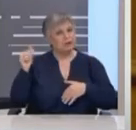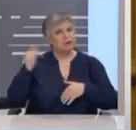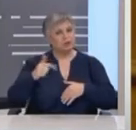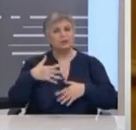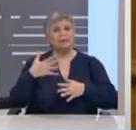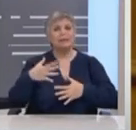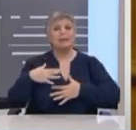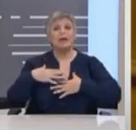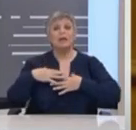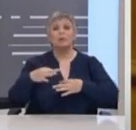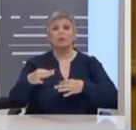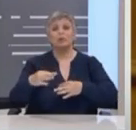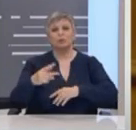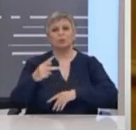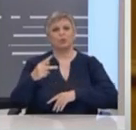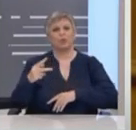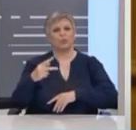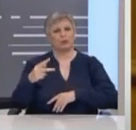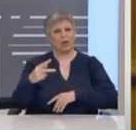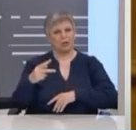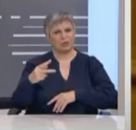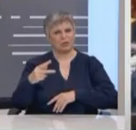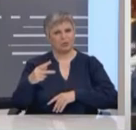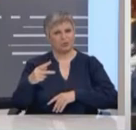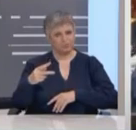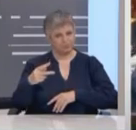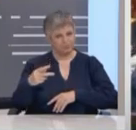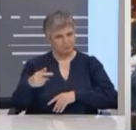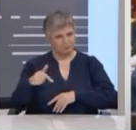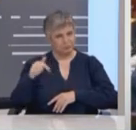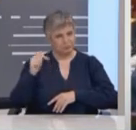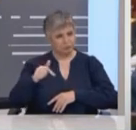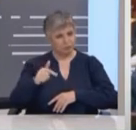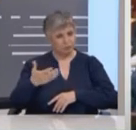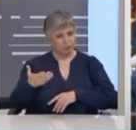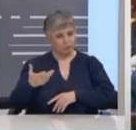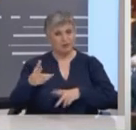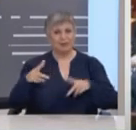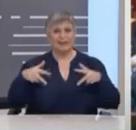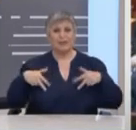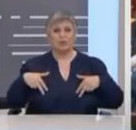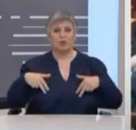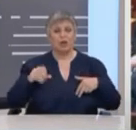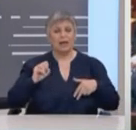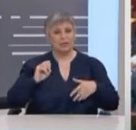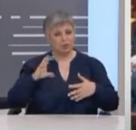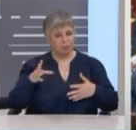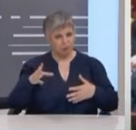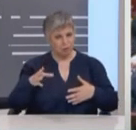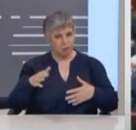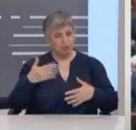τότε στο Υπουργείο Εξωτερικών. Όμως θέλω να σας υπενθυμίσω, είπα του Υπουργείου Εξωτερικών, αλλά ως εκπρόσωπος